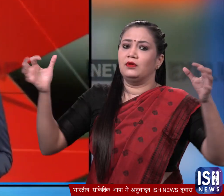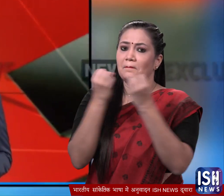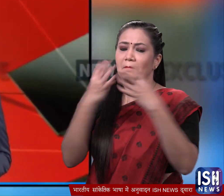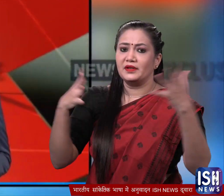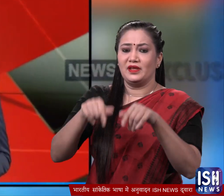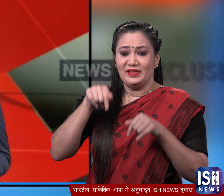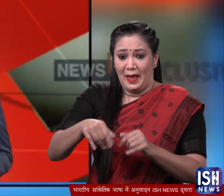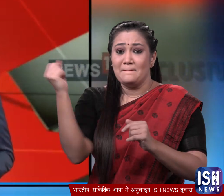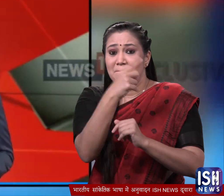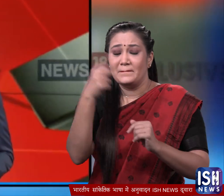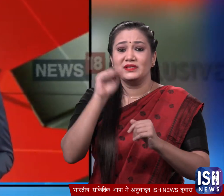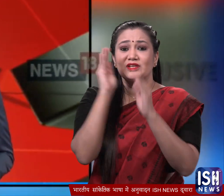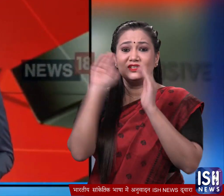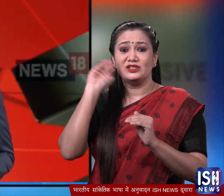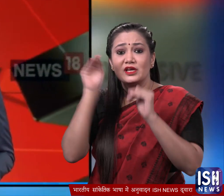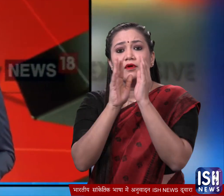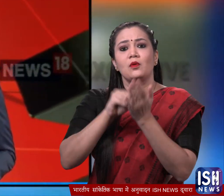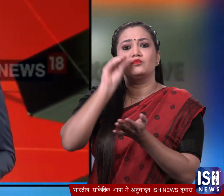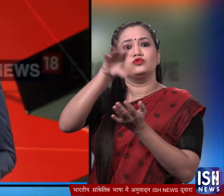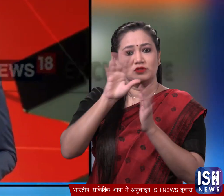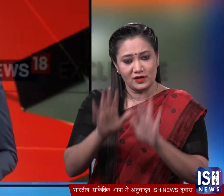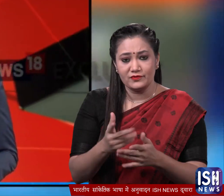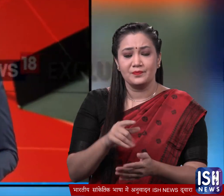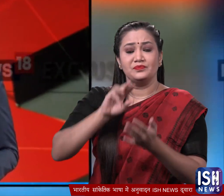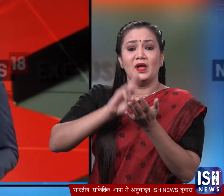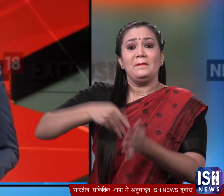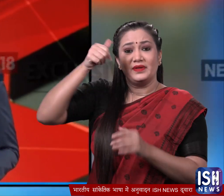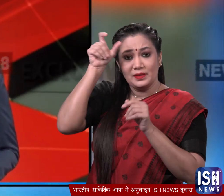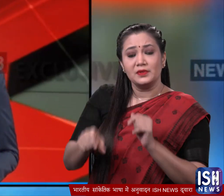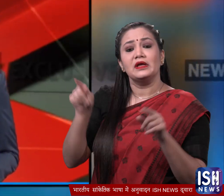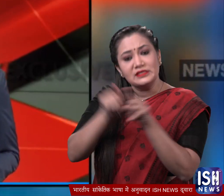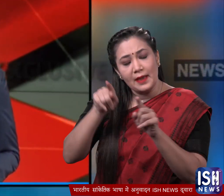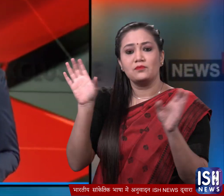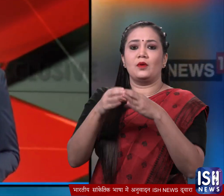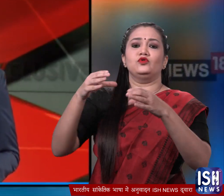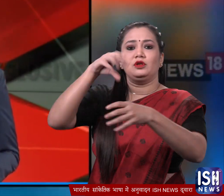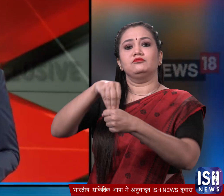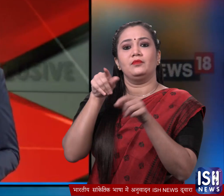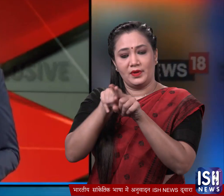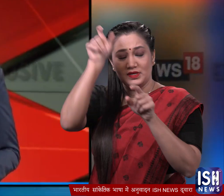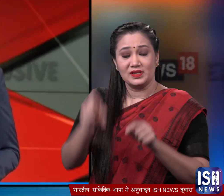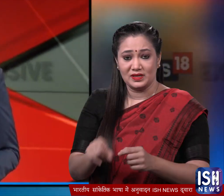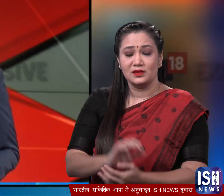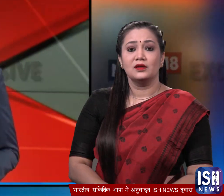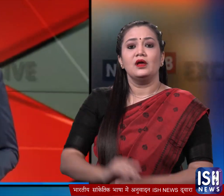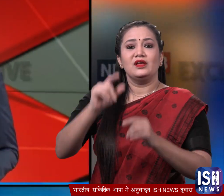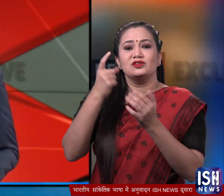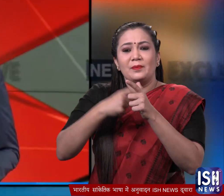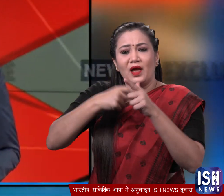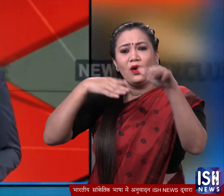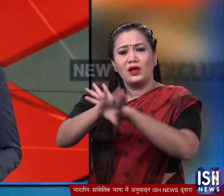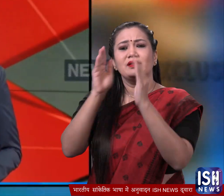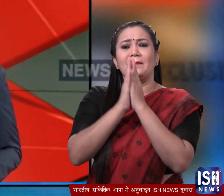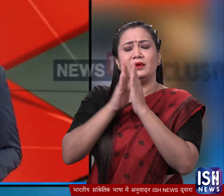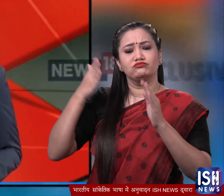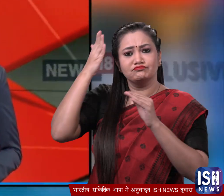जो सावन के महीने में शिव चंडी की पूजा करते हैं। और केंद्रीय मंत्री निशीथ प्रामाणिक भी राजवंशी समुदाय के हैं, जो जलपाईगुड़ी के मंदिर में पूजा करने